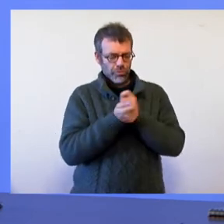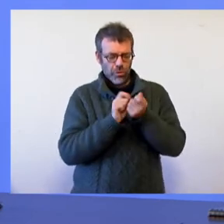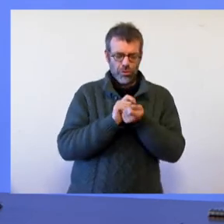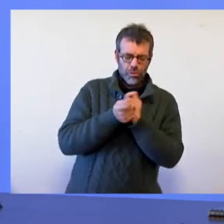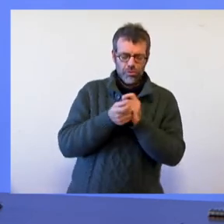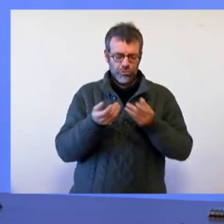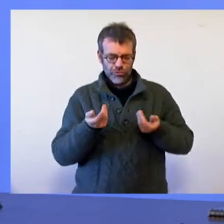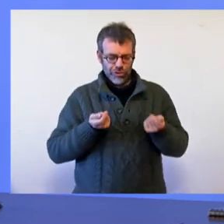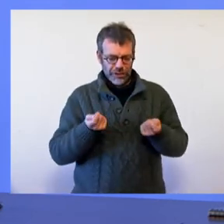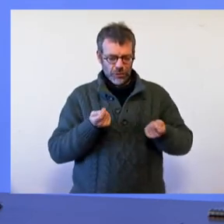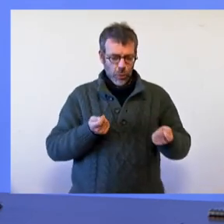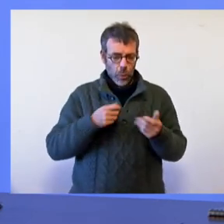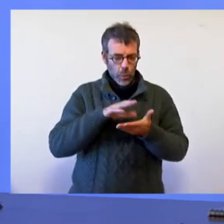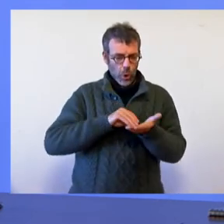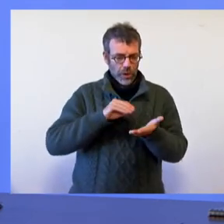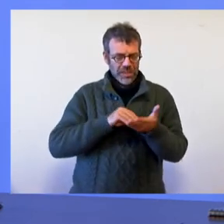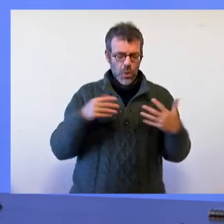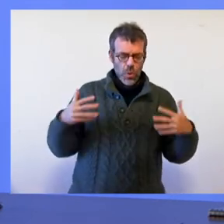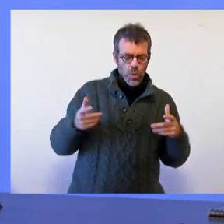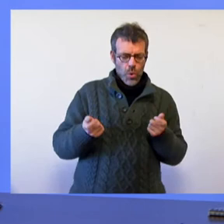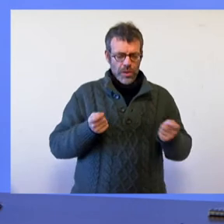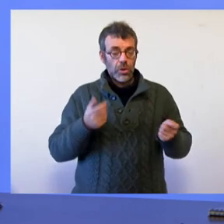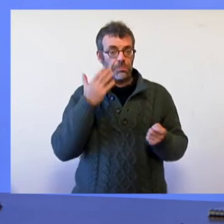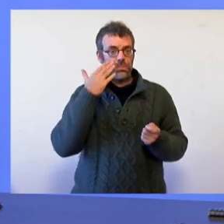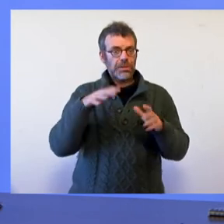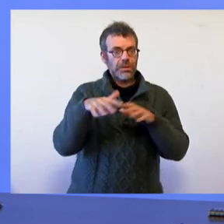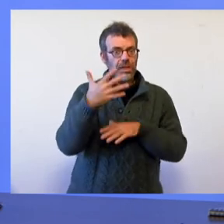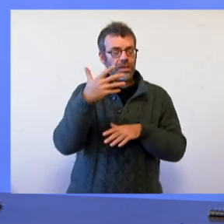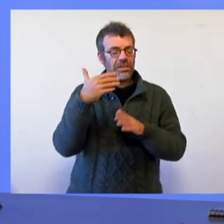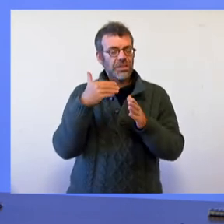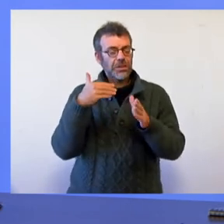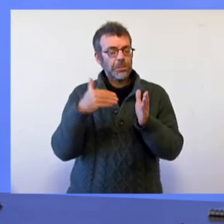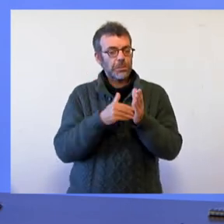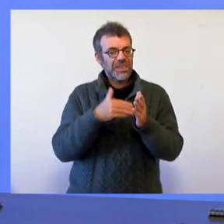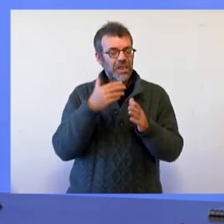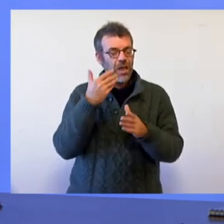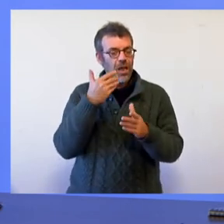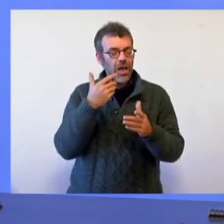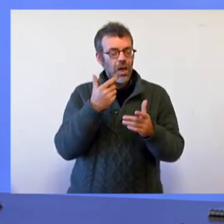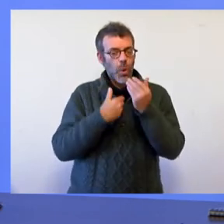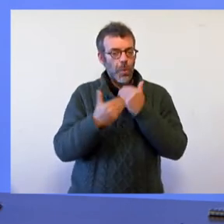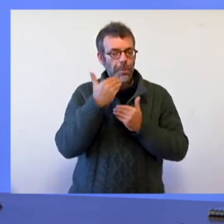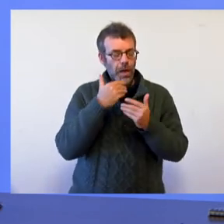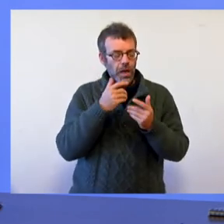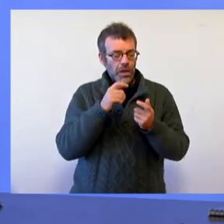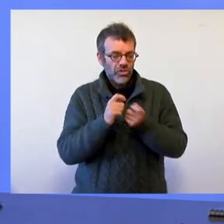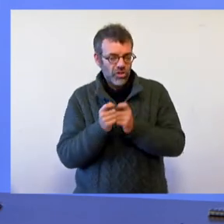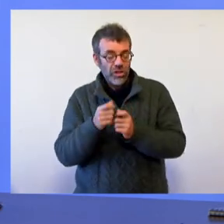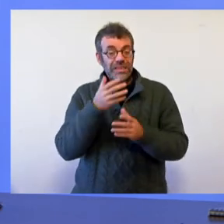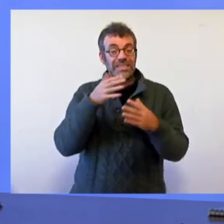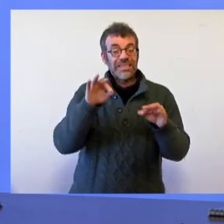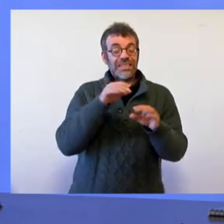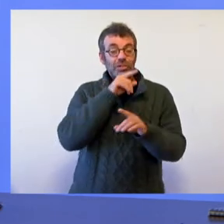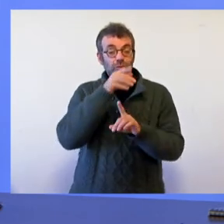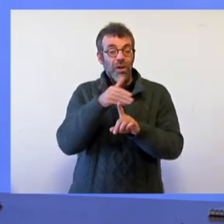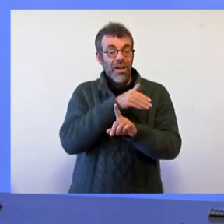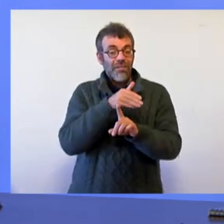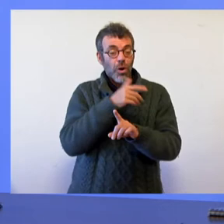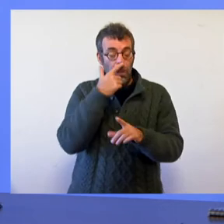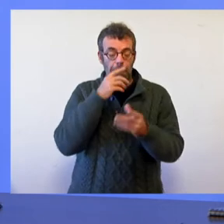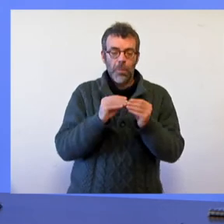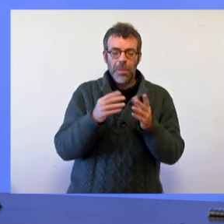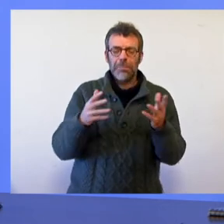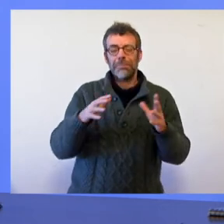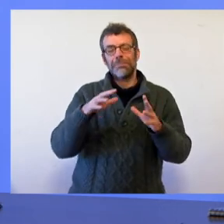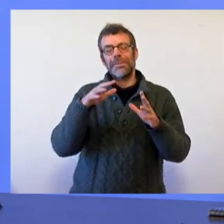jour, c'est pas facile à gérer. Et on se rend compte malheureusement qu'il y a beaucoup de familles qui ne réservent pas. Il y a